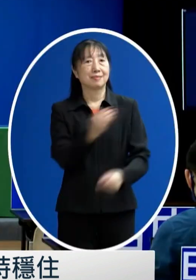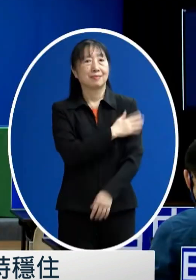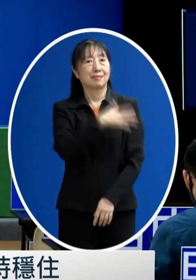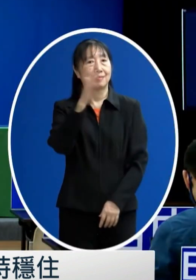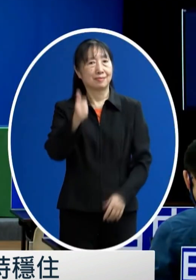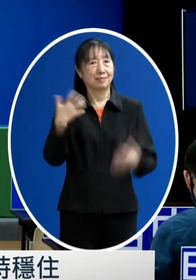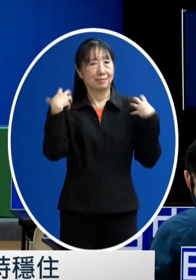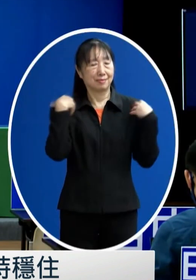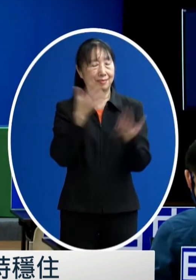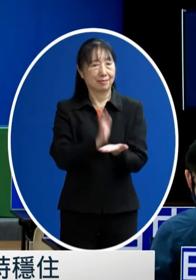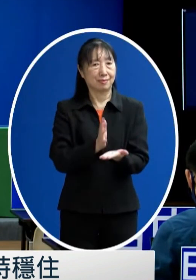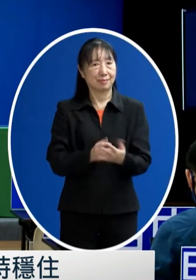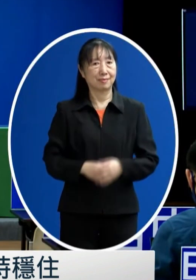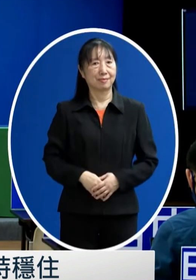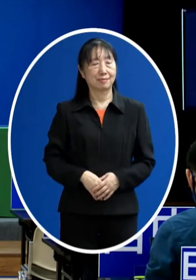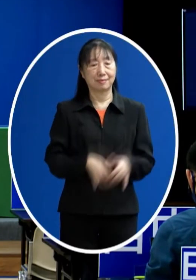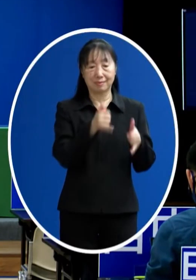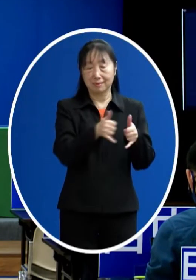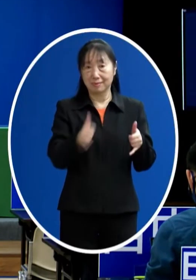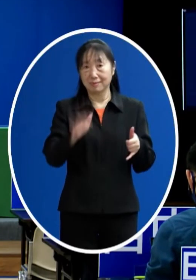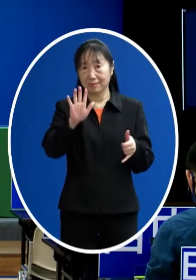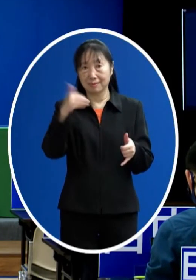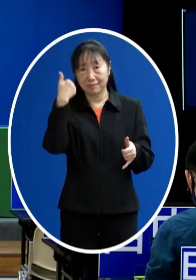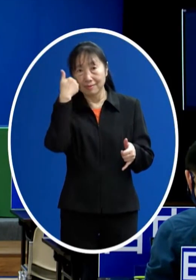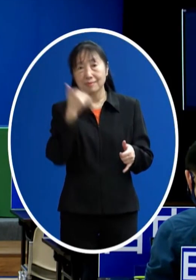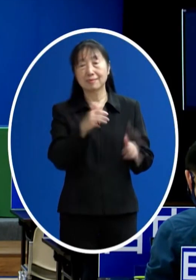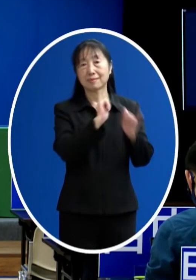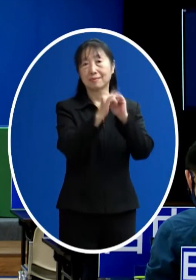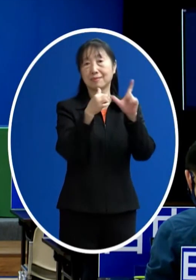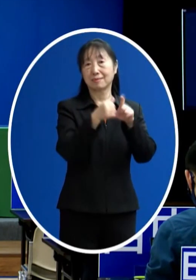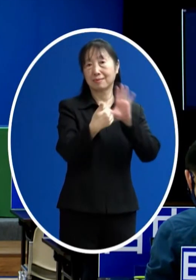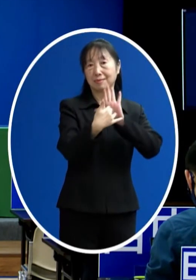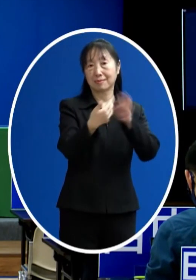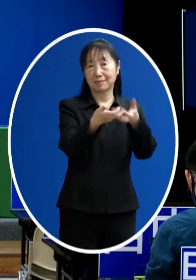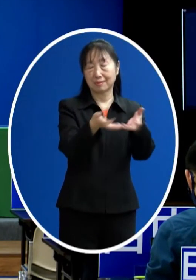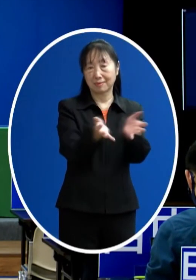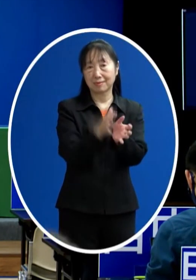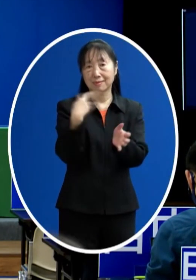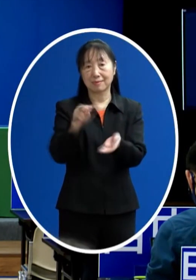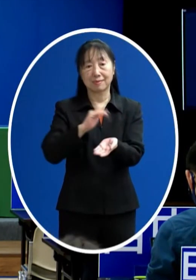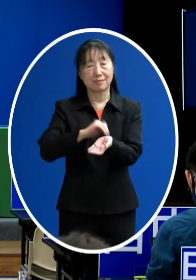是住在永和地区，然后1999-1995是住在板桥，就是我们所谓板桥国中生的那个案例。然后1997是住新店，1998是住在中和。 另外，炼油厂传播链也新增1例，染疫工程师曾到台南拜访客户，而该名客户的同住儿子因此染疫。而指挥中心也说明，炼油厂扩大筛检3260人，结果都是阴性。目前炼油厂疫情暂时稳住，但仍然要持续观察。原视新闻，吉良乌溜台北市采访报道。